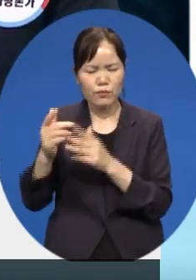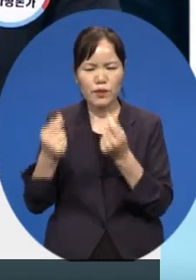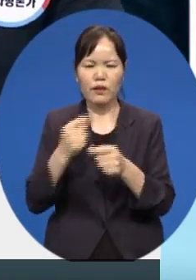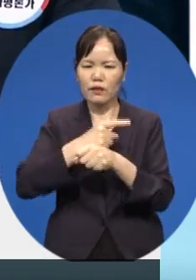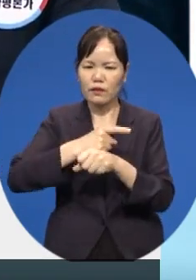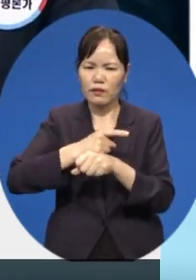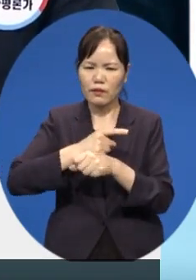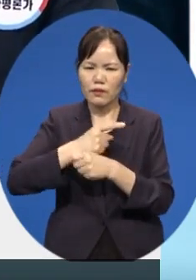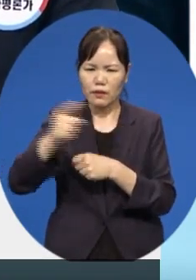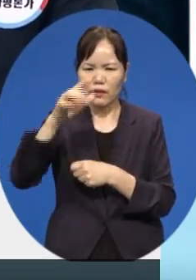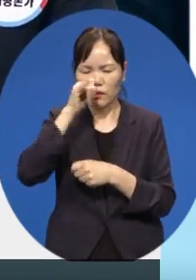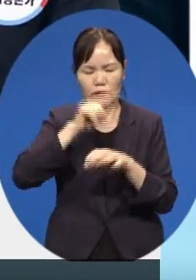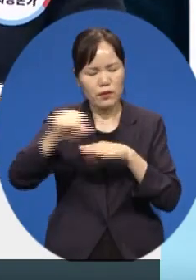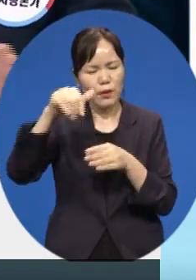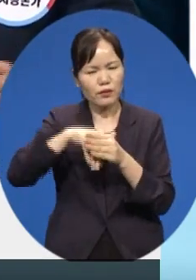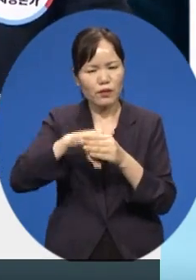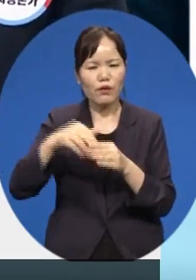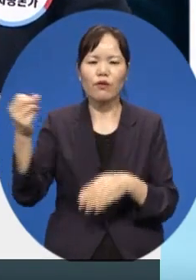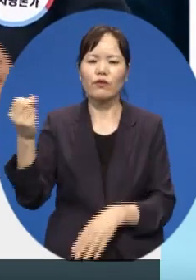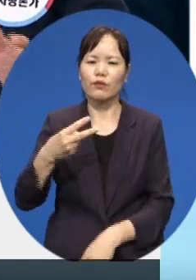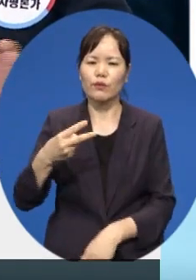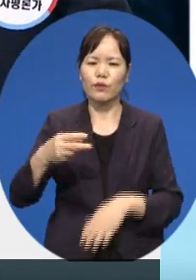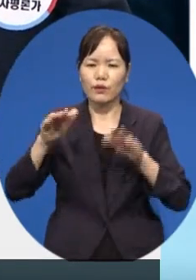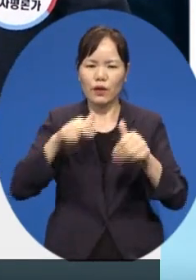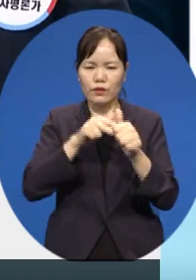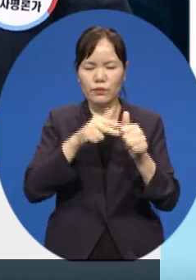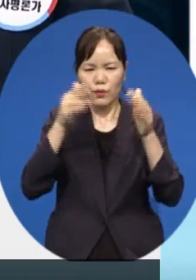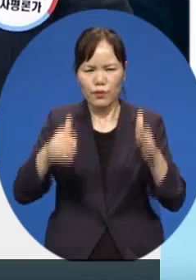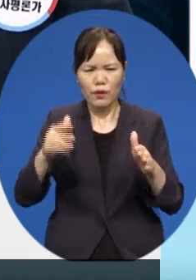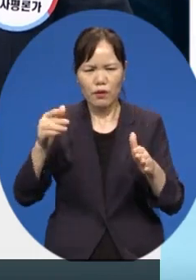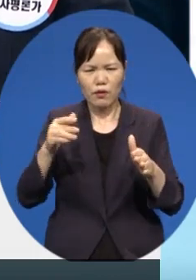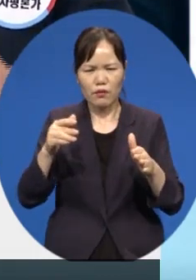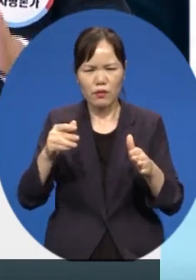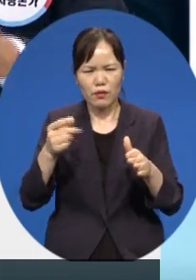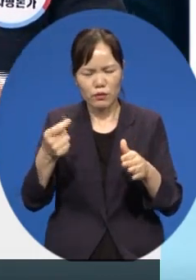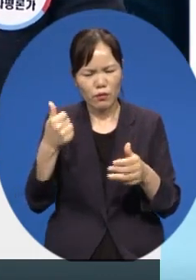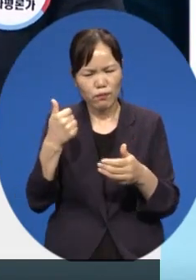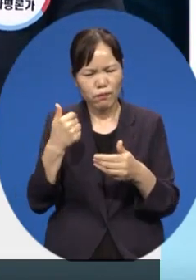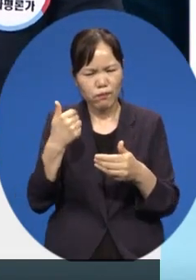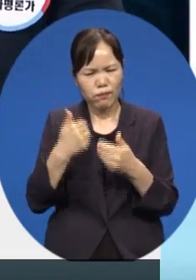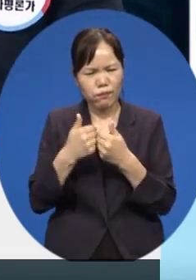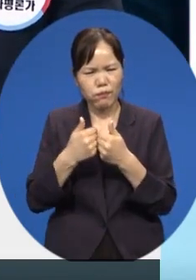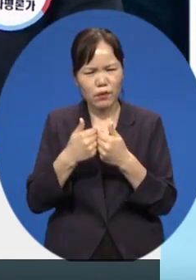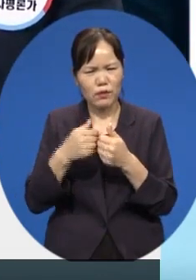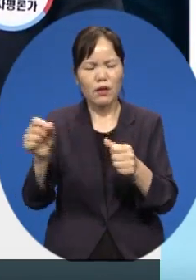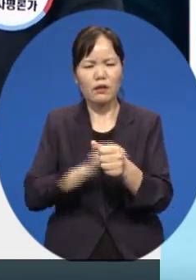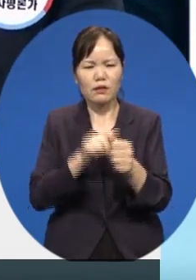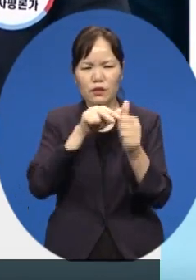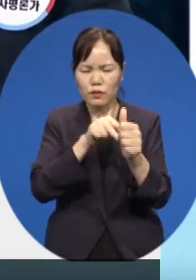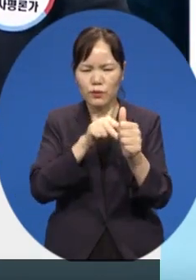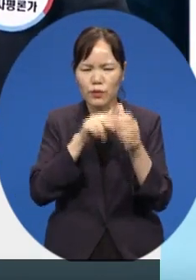있을 지방선거도 있을 수 있고요. 그리고 또 현재 주자들 간의 이해관계가 좀 엇갈리고 있는 부분에서 어떤 특정 주자와의 관계를 좀